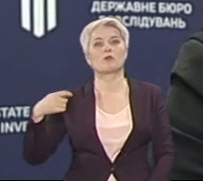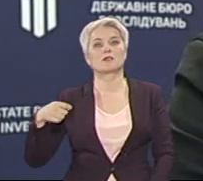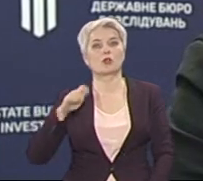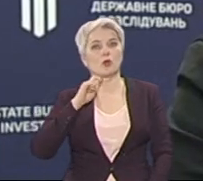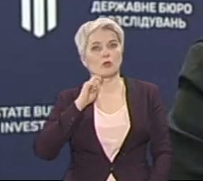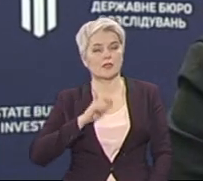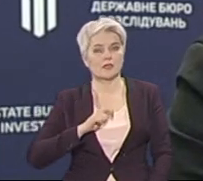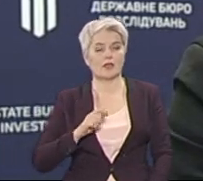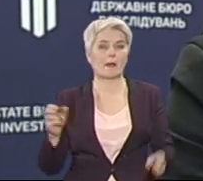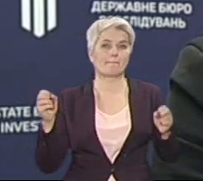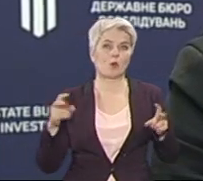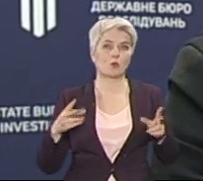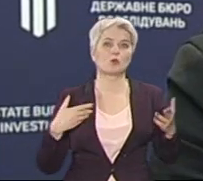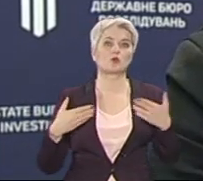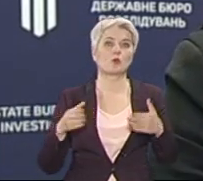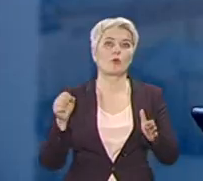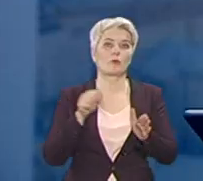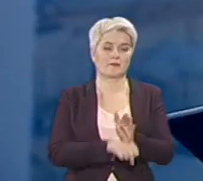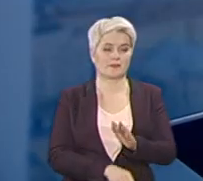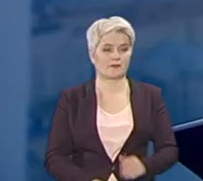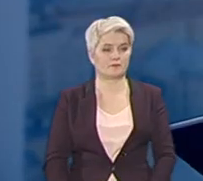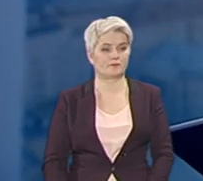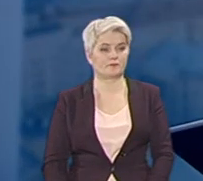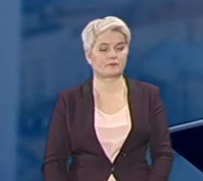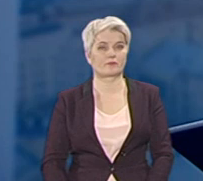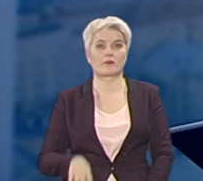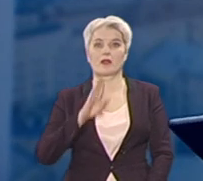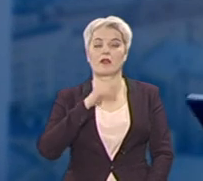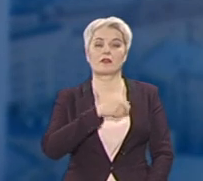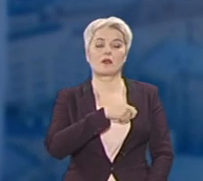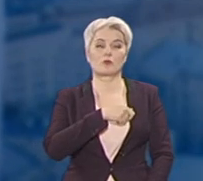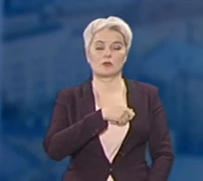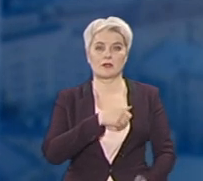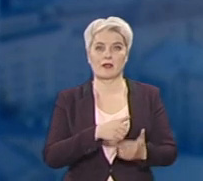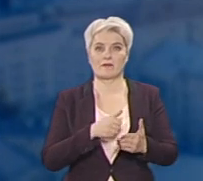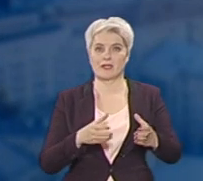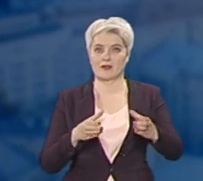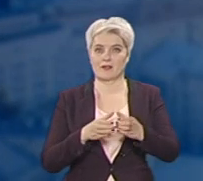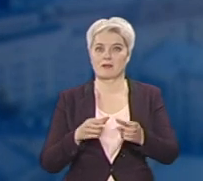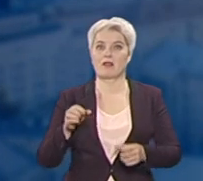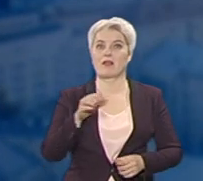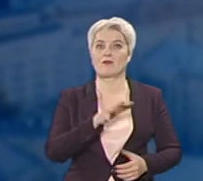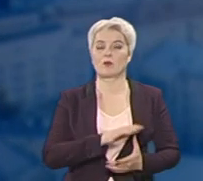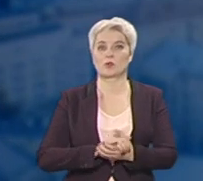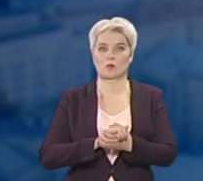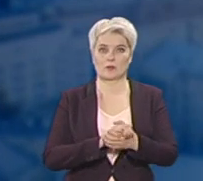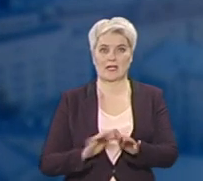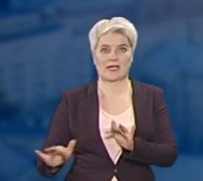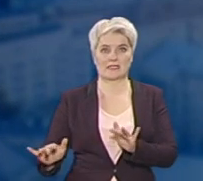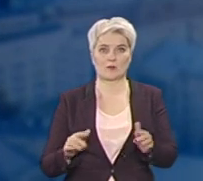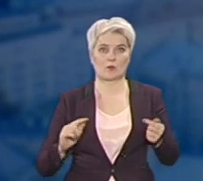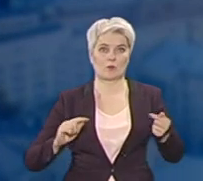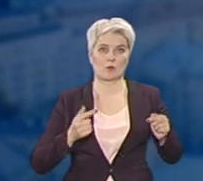а саме погрози щодо вбивства. Сама ж народна депутатка від фракції «Європейська солідарність» справу проти себе